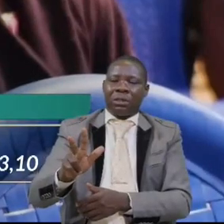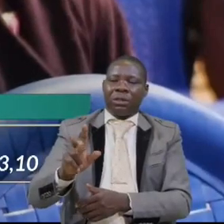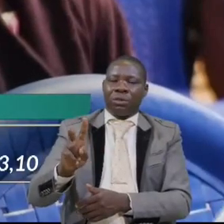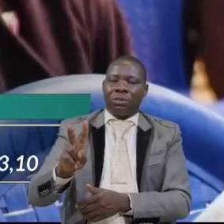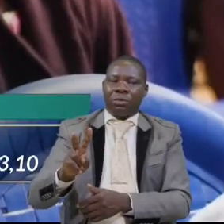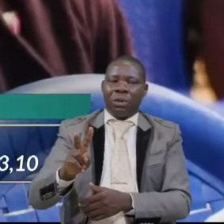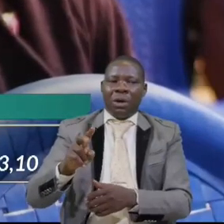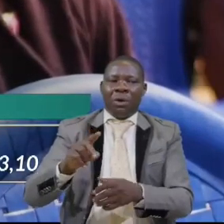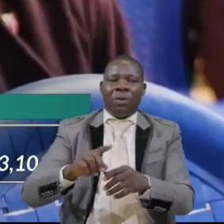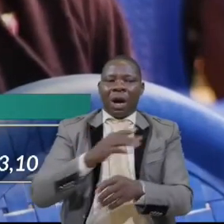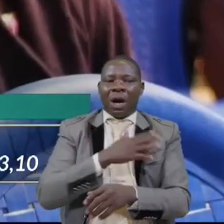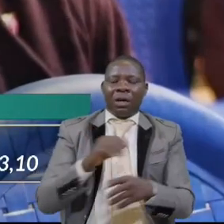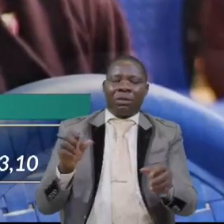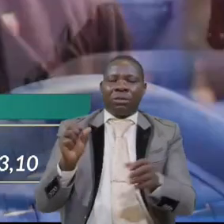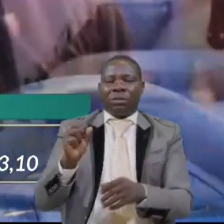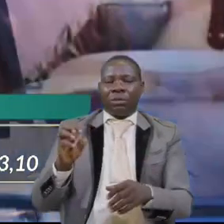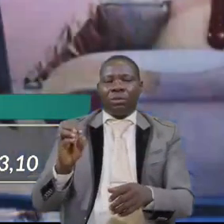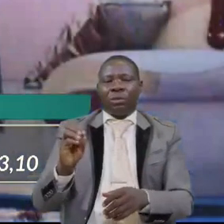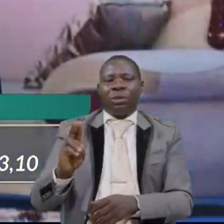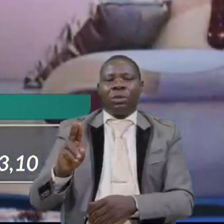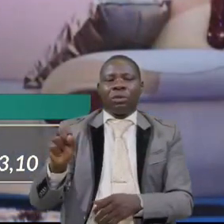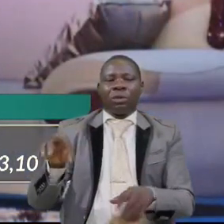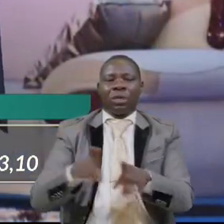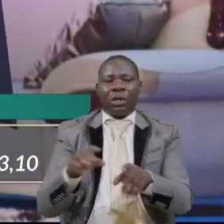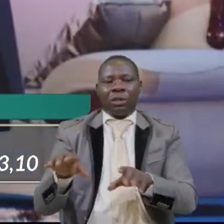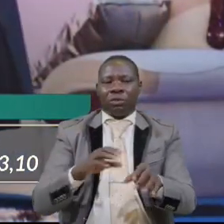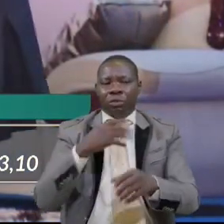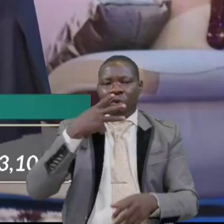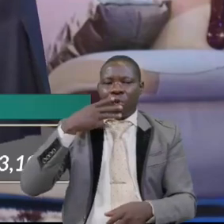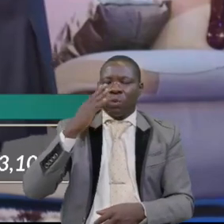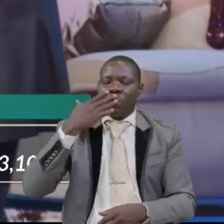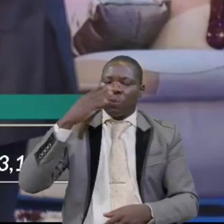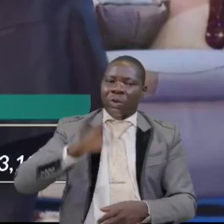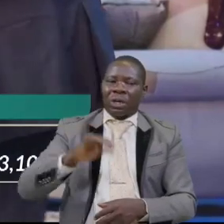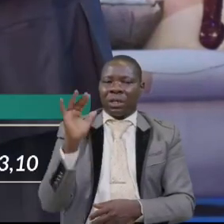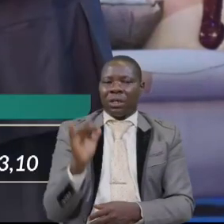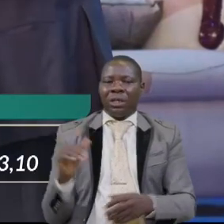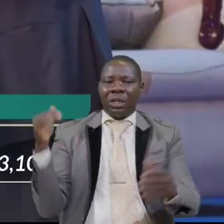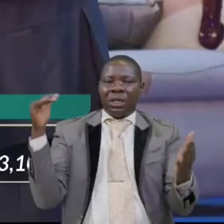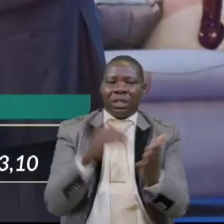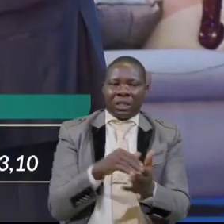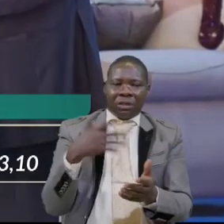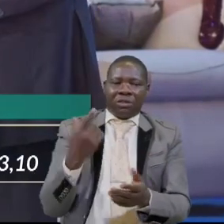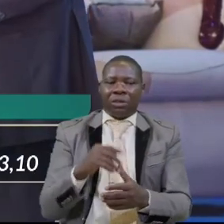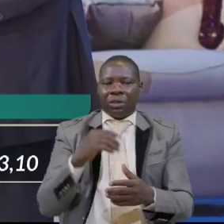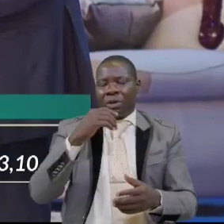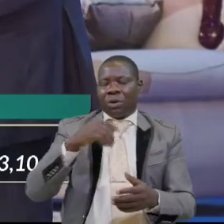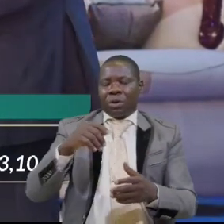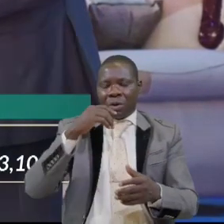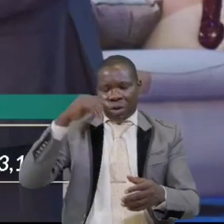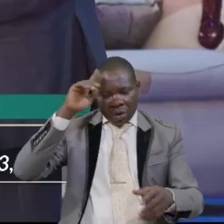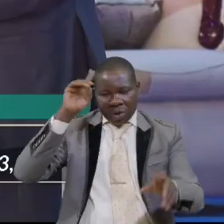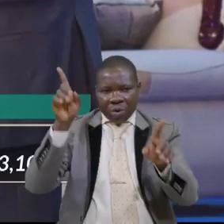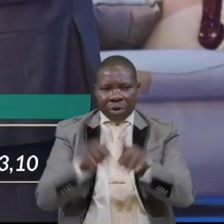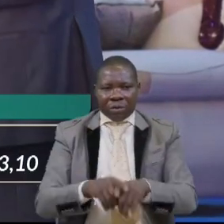les traîtres de l'alliance d'Antiochus. Mais ceux du peuple